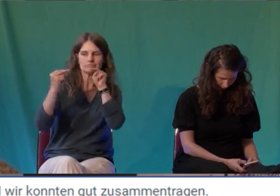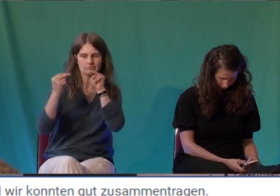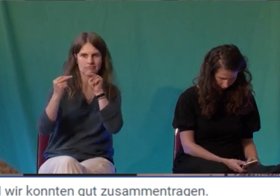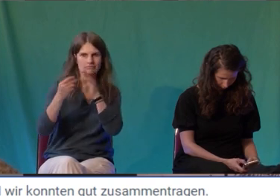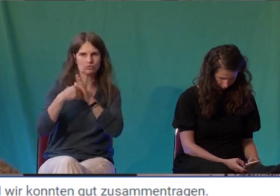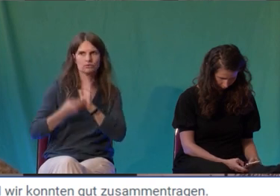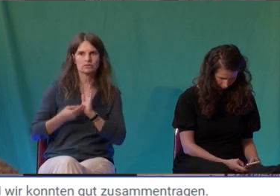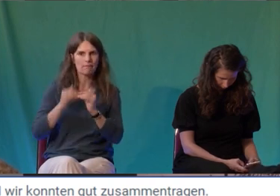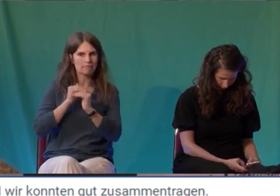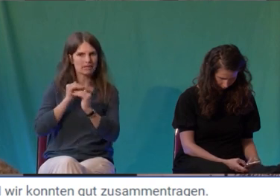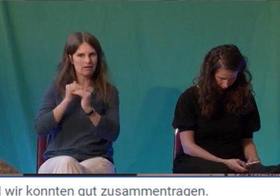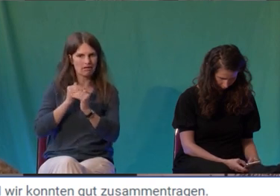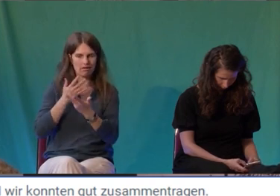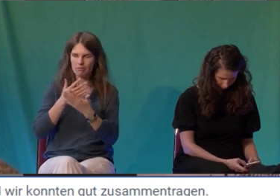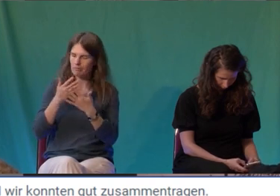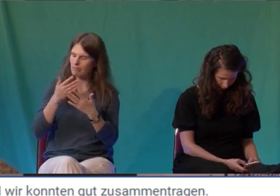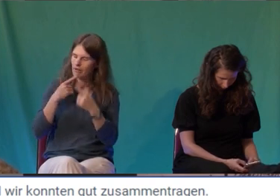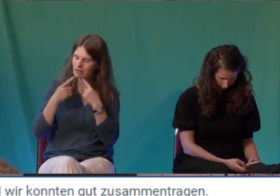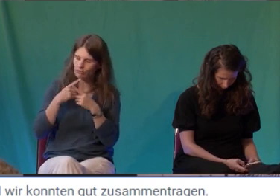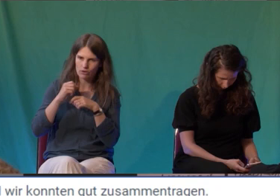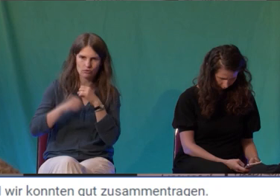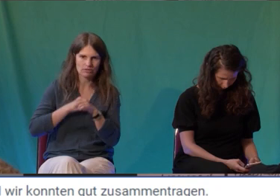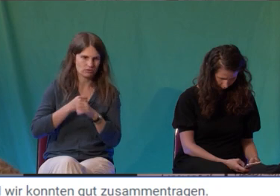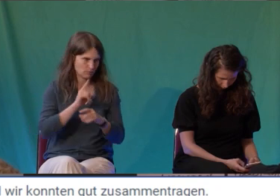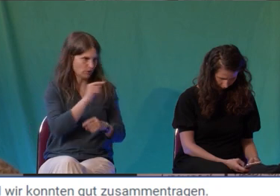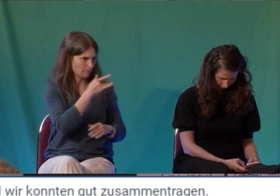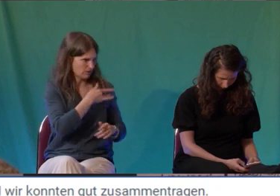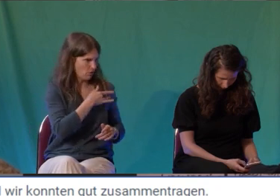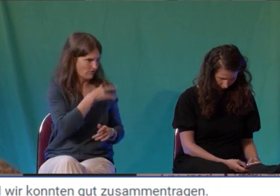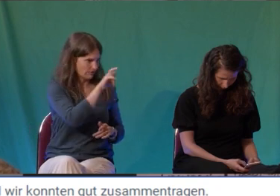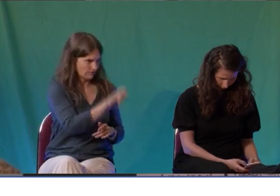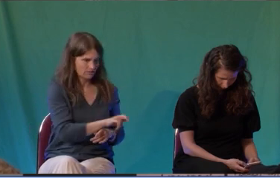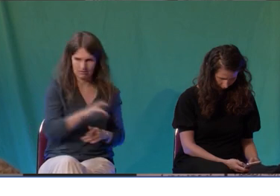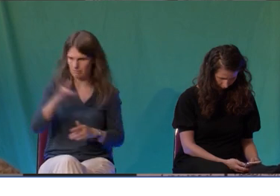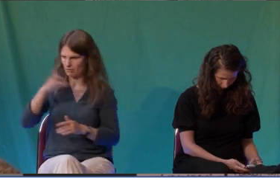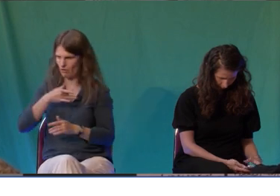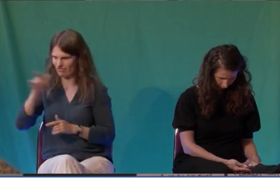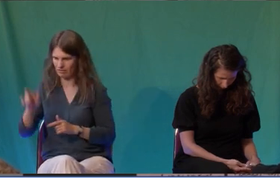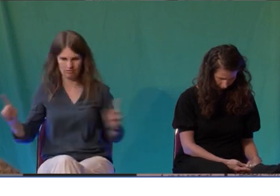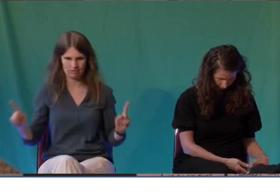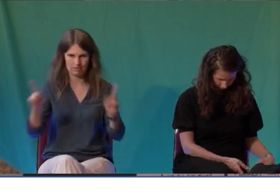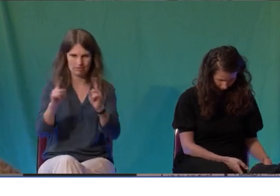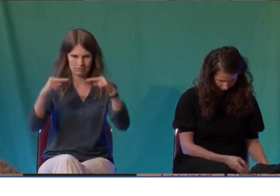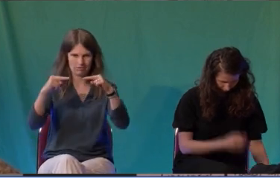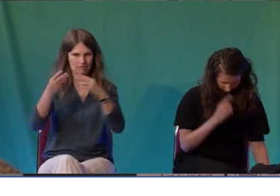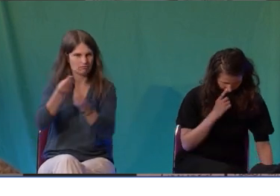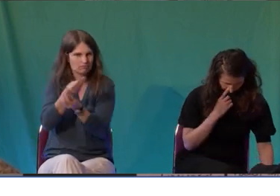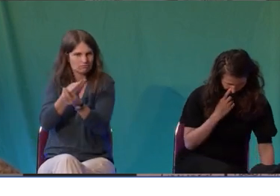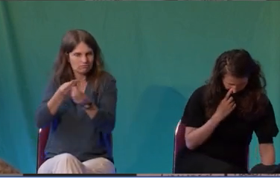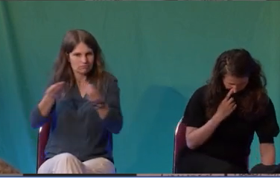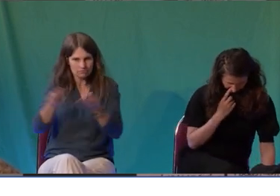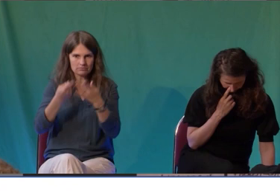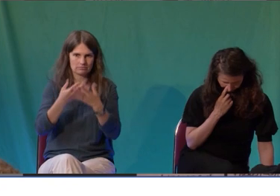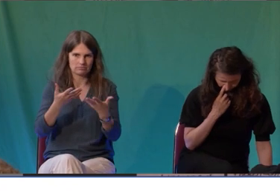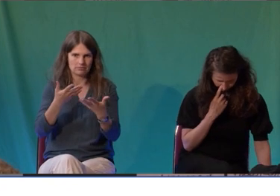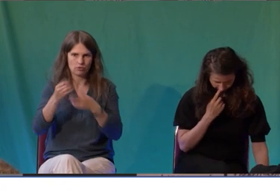durch die pierberatung also Betroffene beraten Betroffene aufgehoben und verstanden fühlt und damit auch